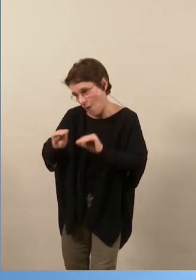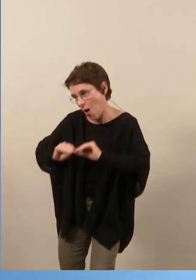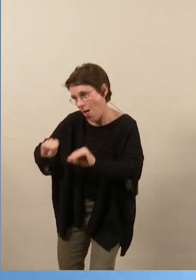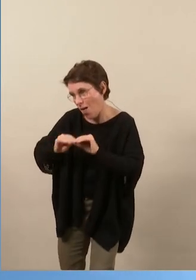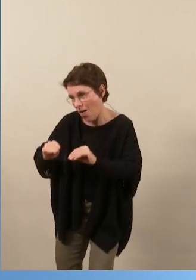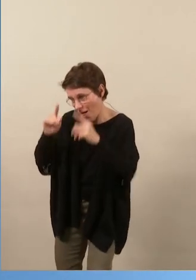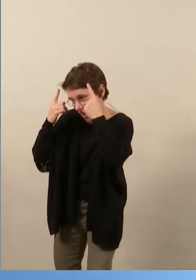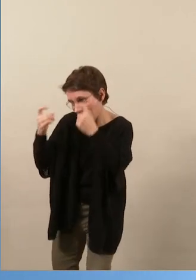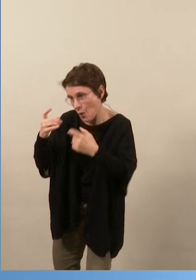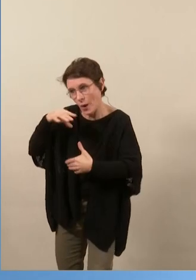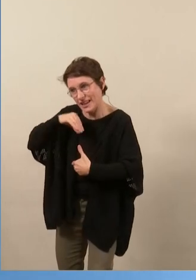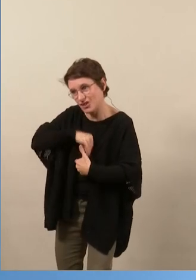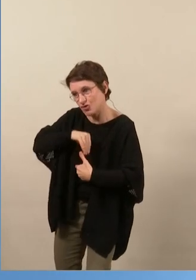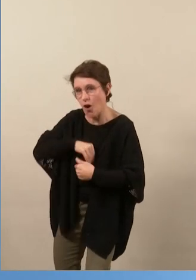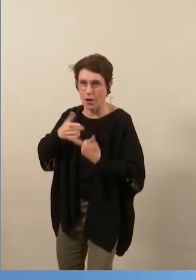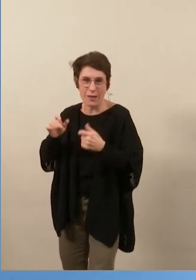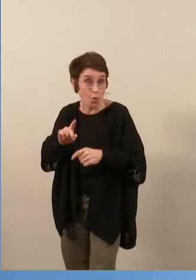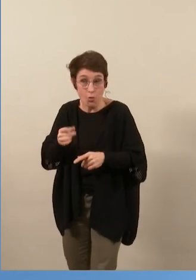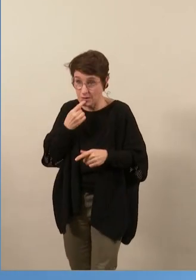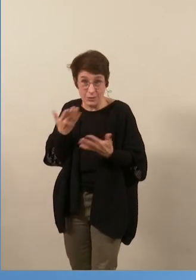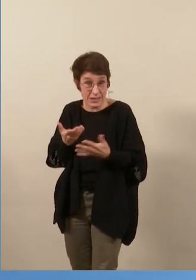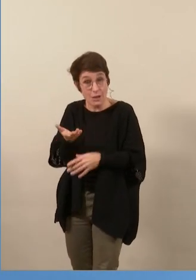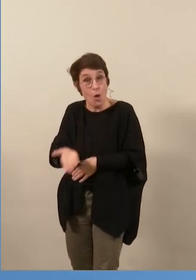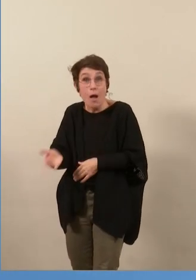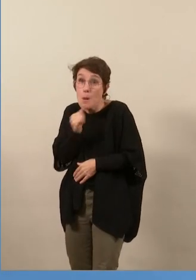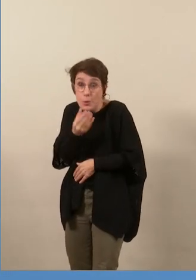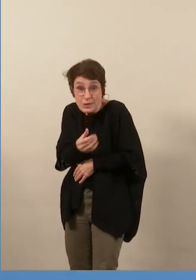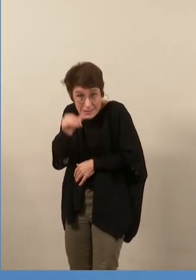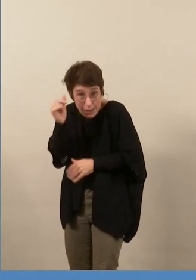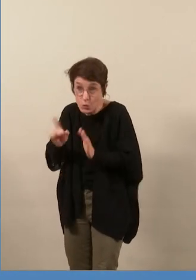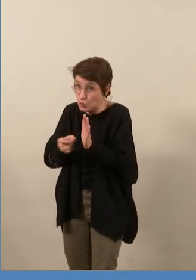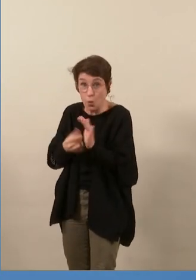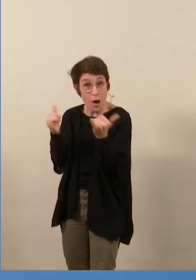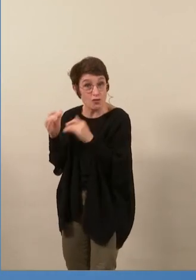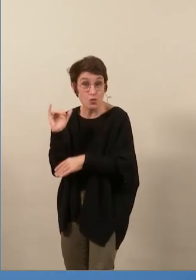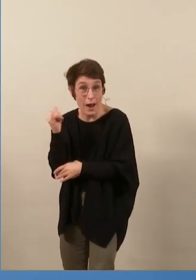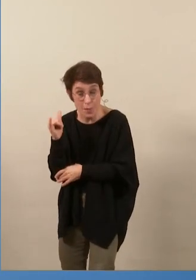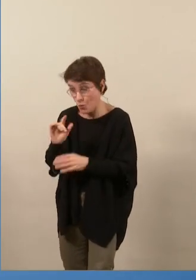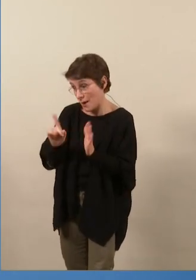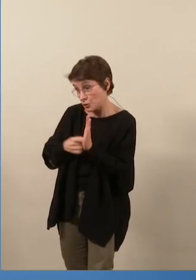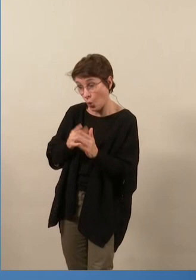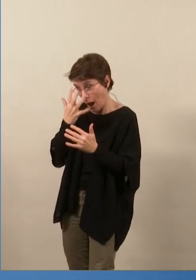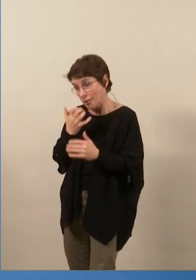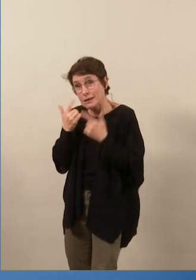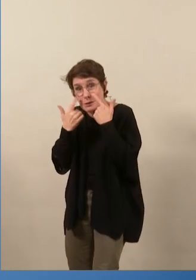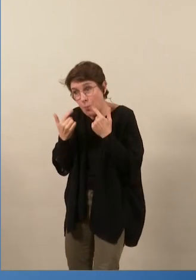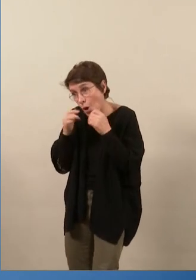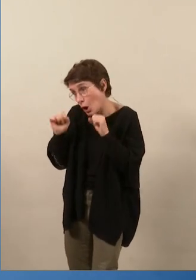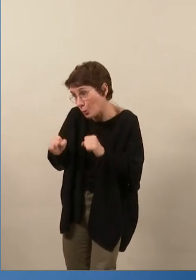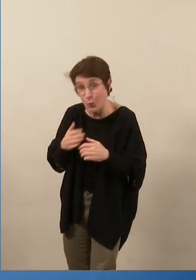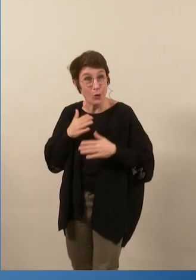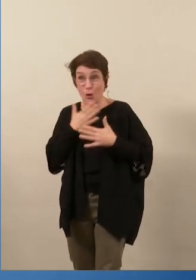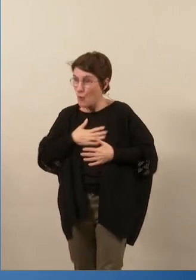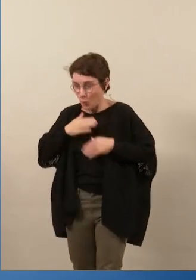petits garçons qu'ils ont le droit de jouer à la poupée qu'ils ont le droit de sentir des émotions qu'ils ont le droit de pleurer quand ils sont tristes qu'ils ont le droit de rire quand ils sont